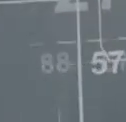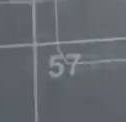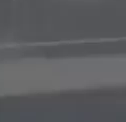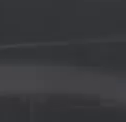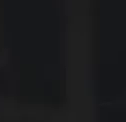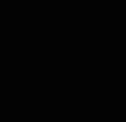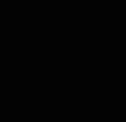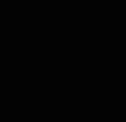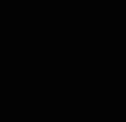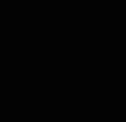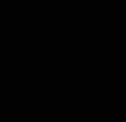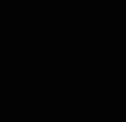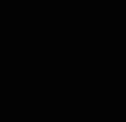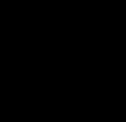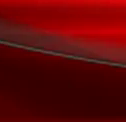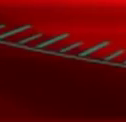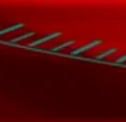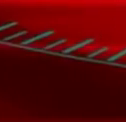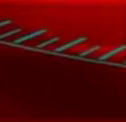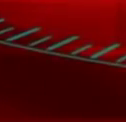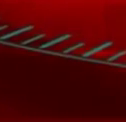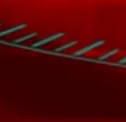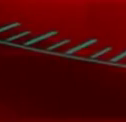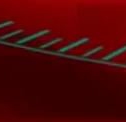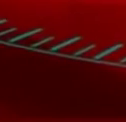Welcome to News 5 Everywhere.